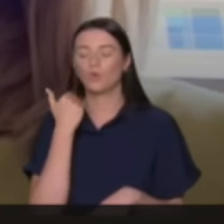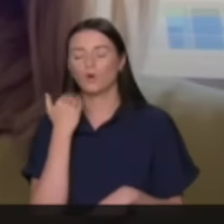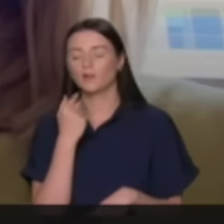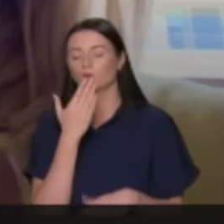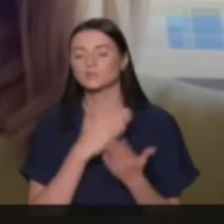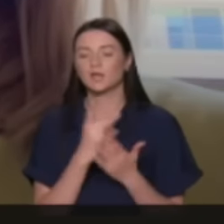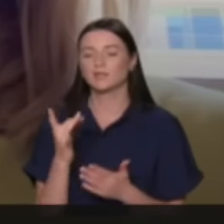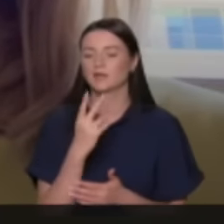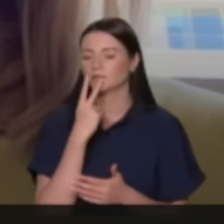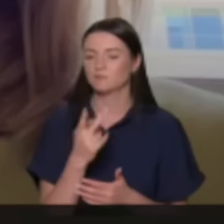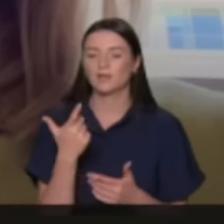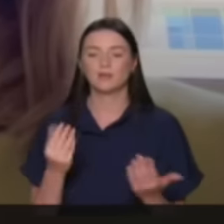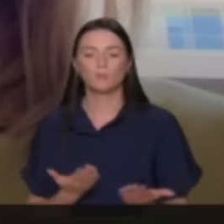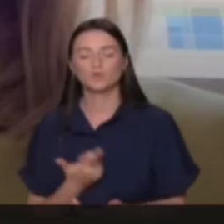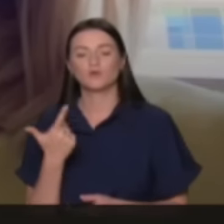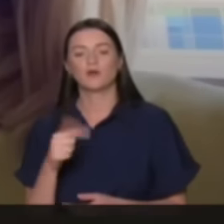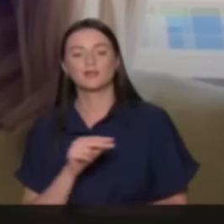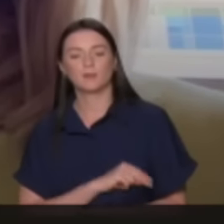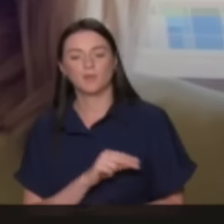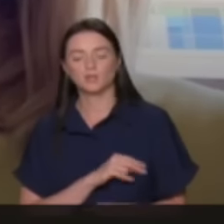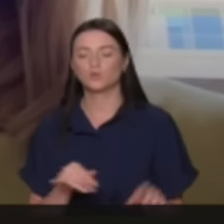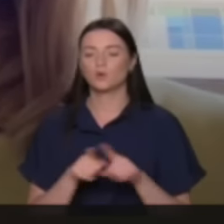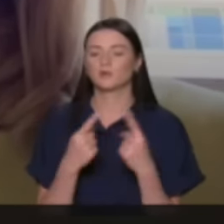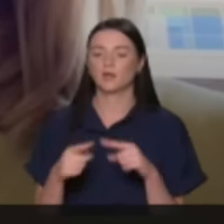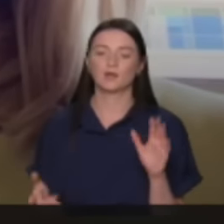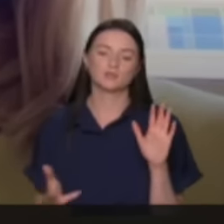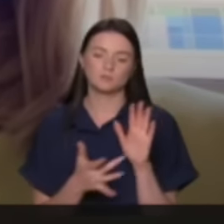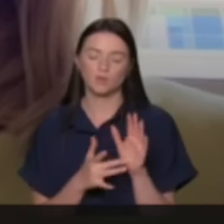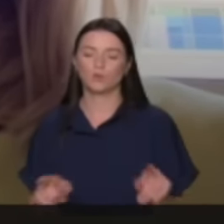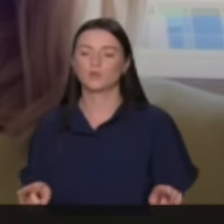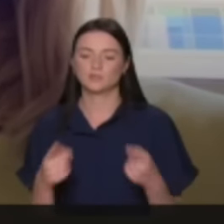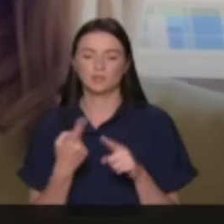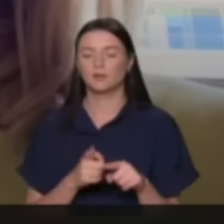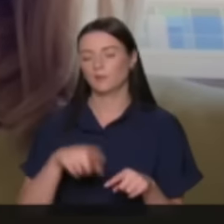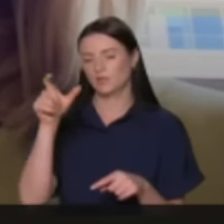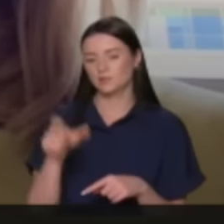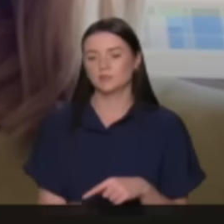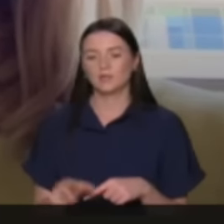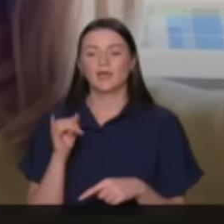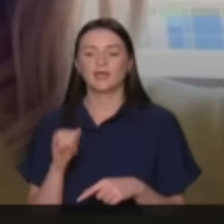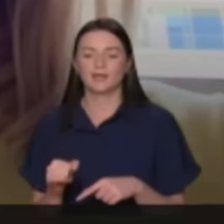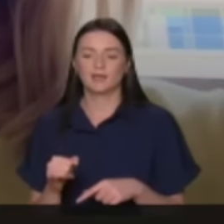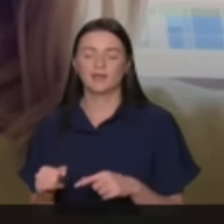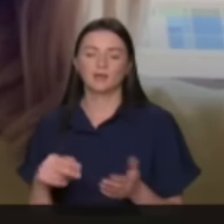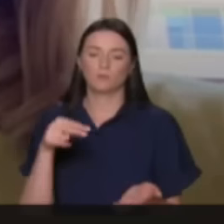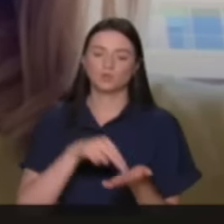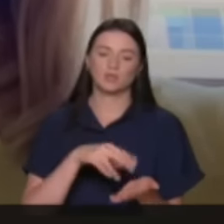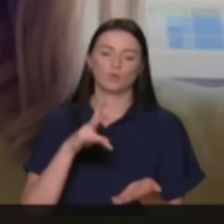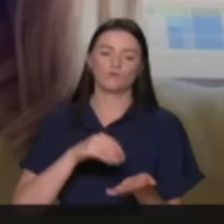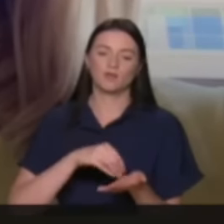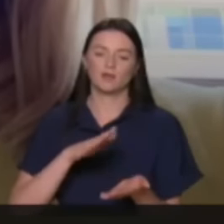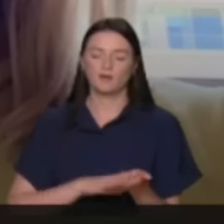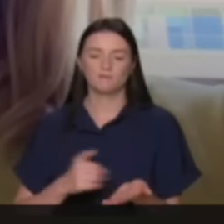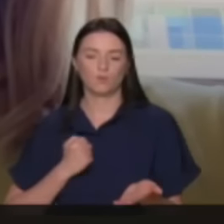де проживає, де працює і так далі. Знову ж таки, з метою затримання цієї особи і постановки його на військовий облік. Але